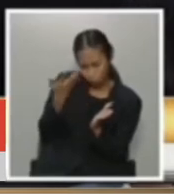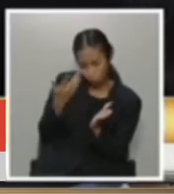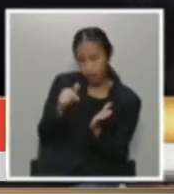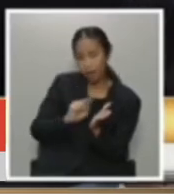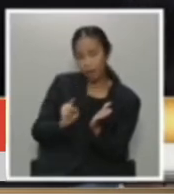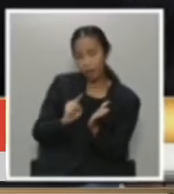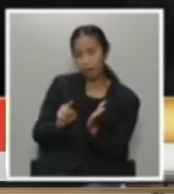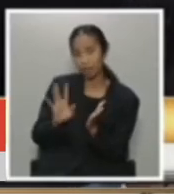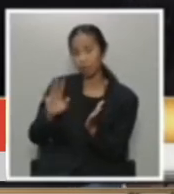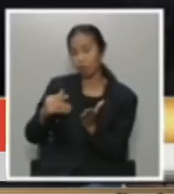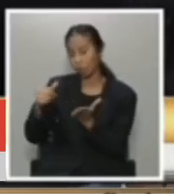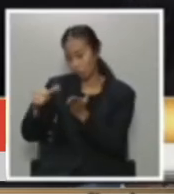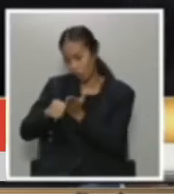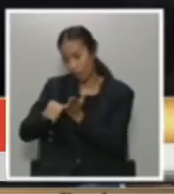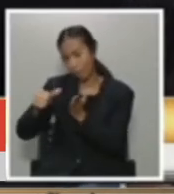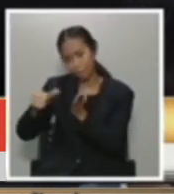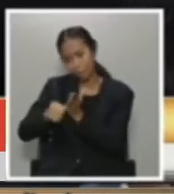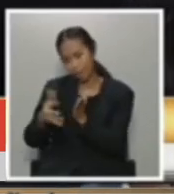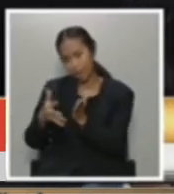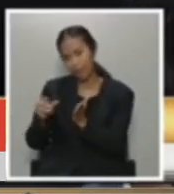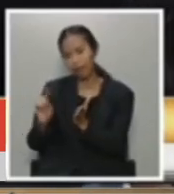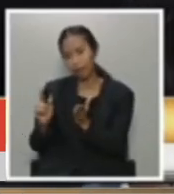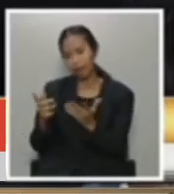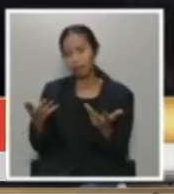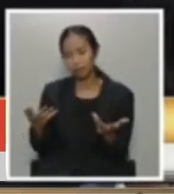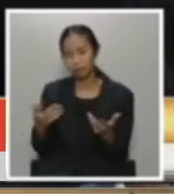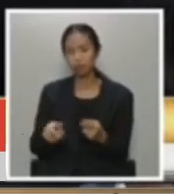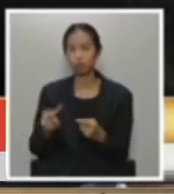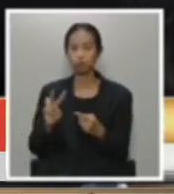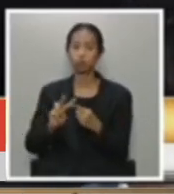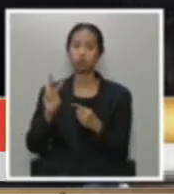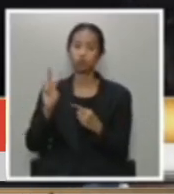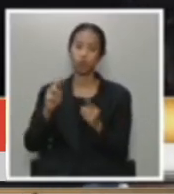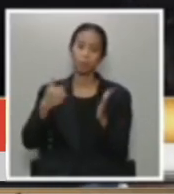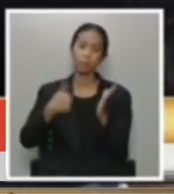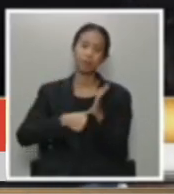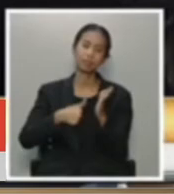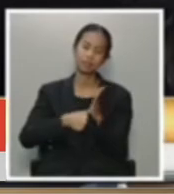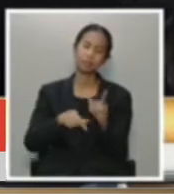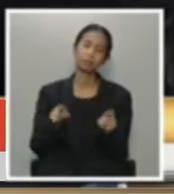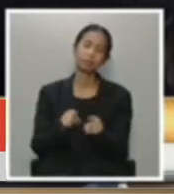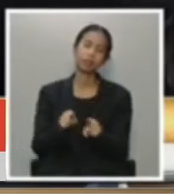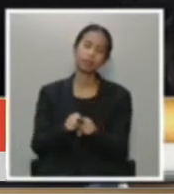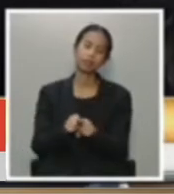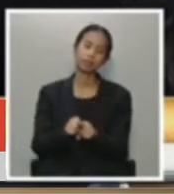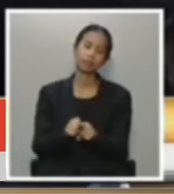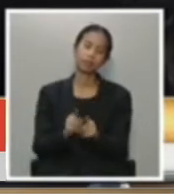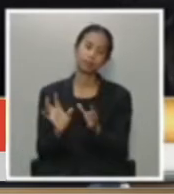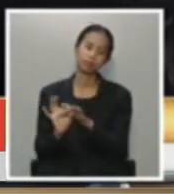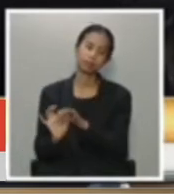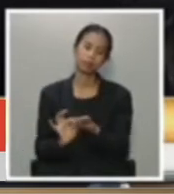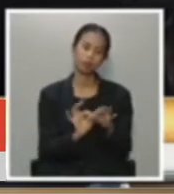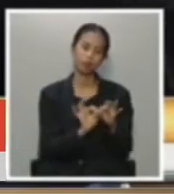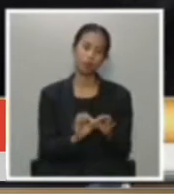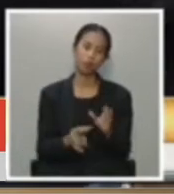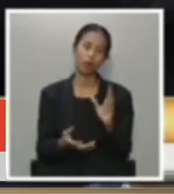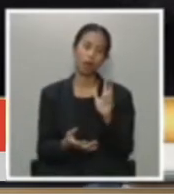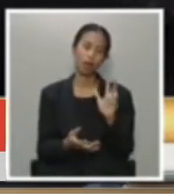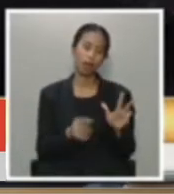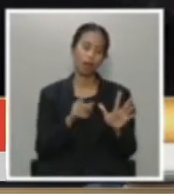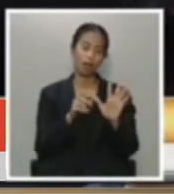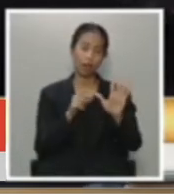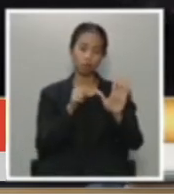นมันควรจะแก้ไขไหมอันที่สองนะภาษีเหมือนกันเรื่องรายได้เหมือนกันผูกพันกับข้อ3 5.1.3 เหมือ